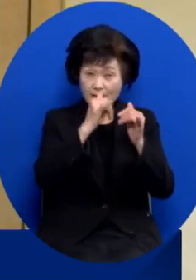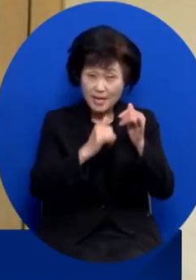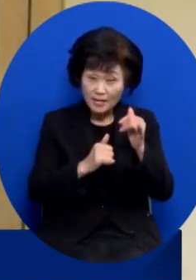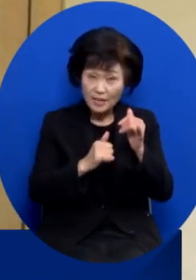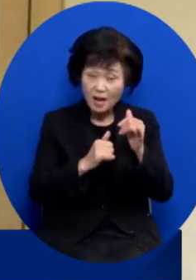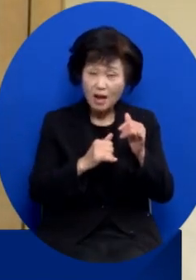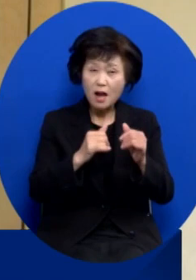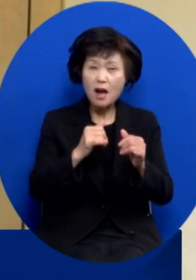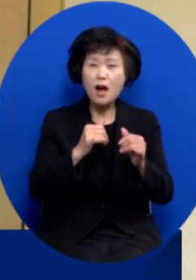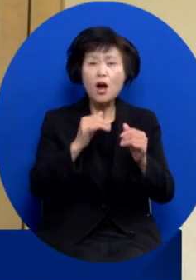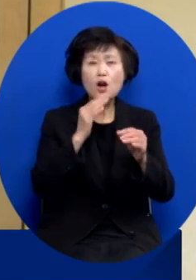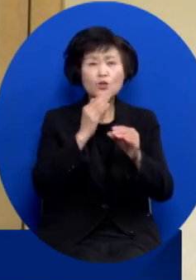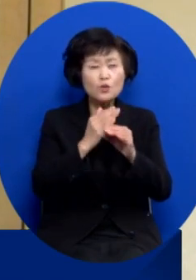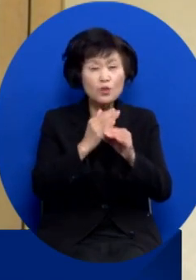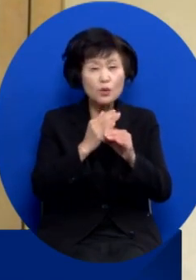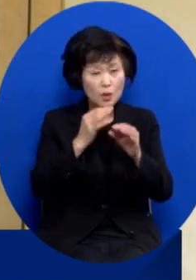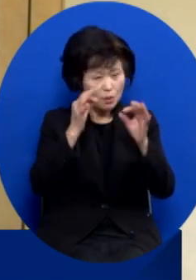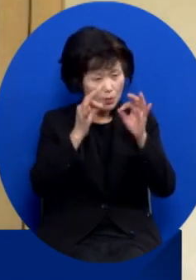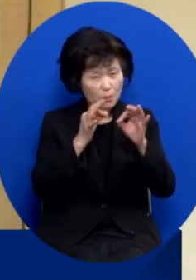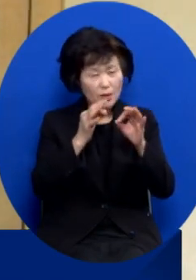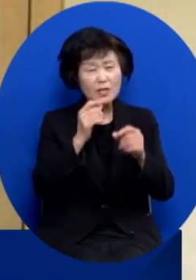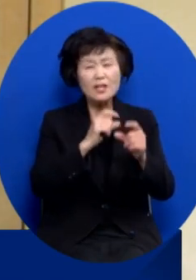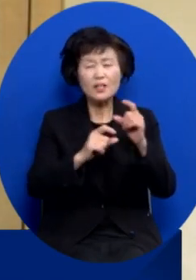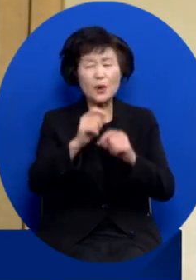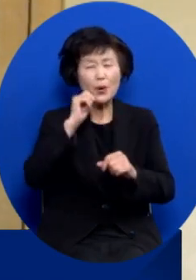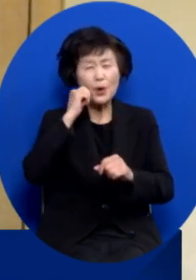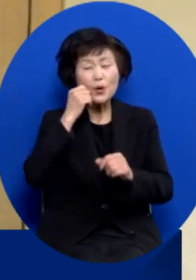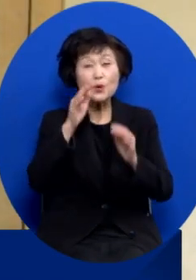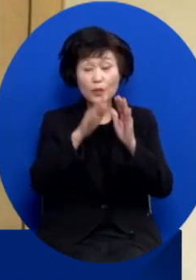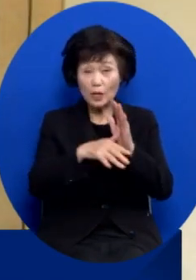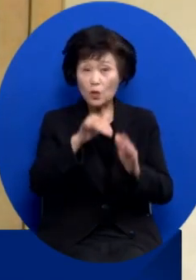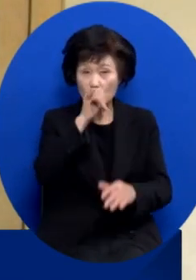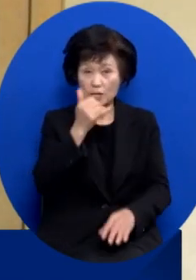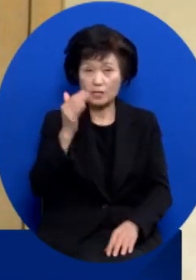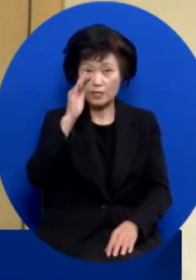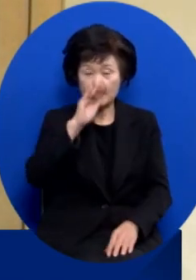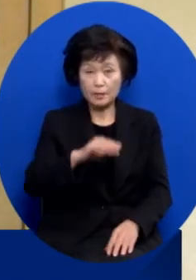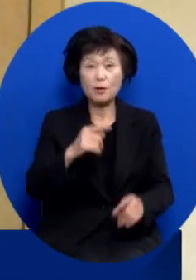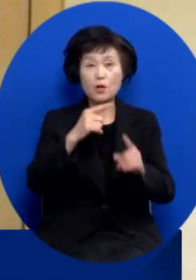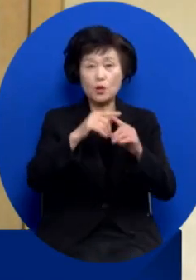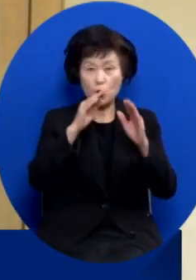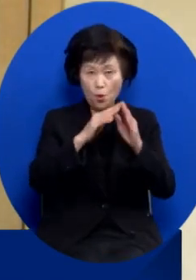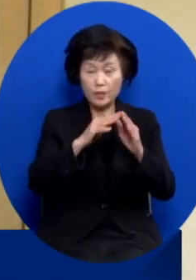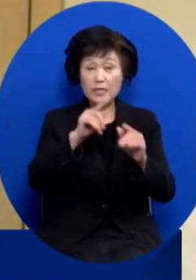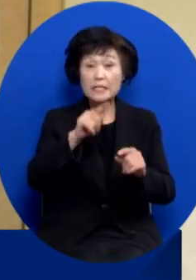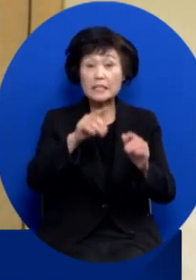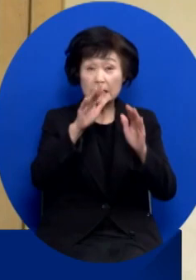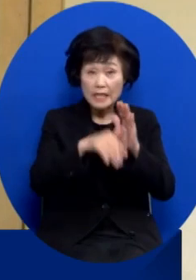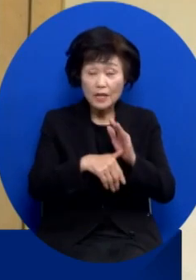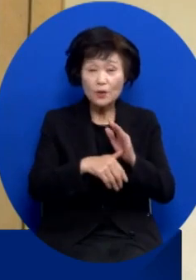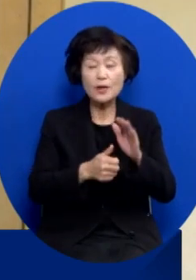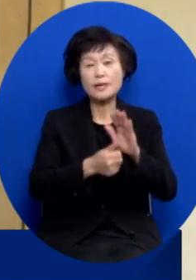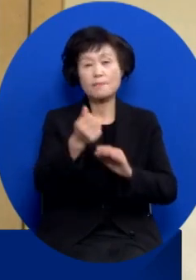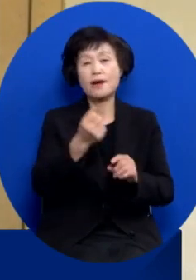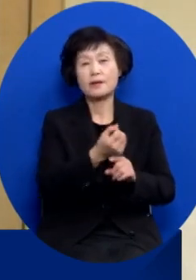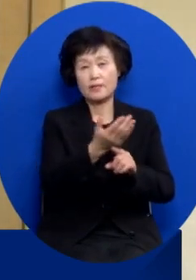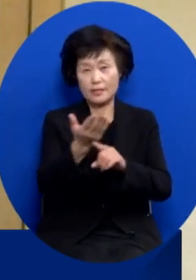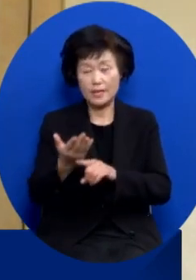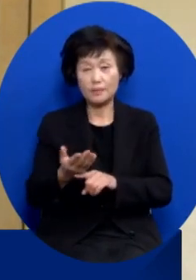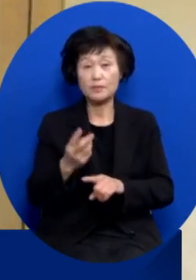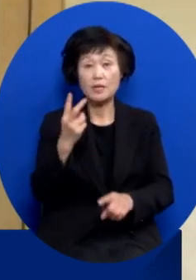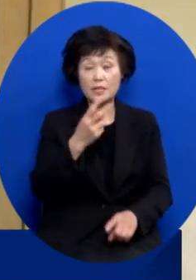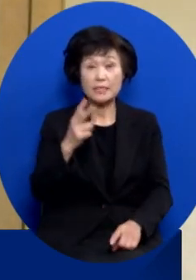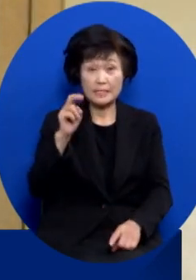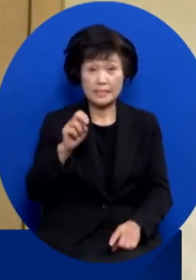더 어려운 때도 있었는데 그때도 교회는 희망을 전했습니다. 2023년도